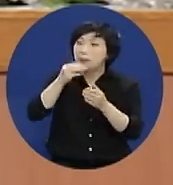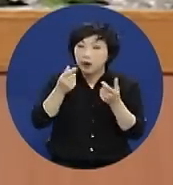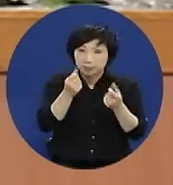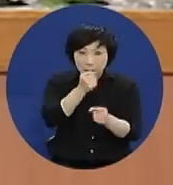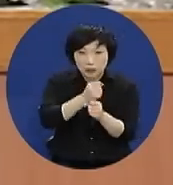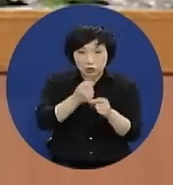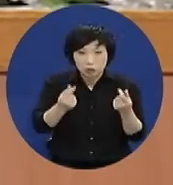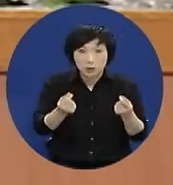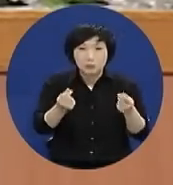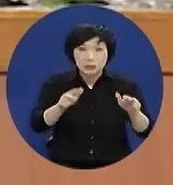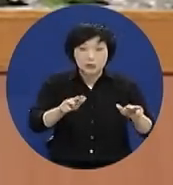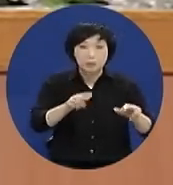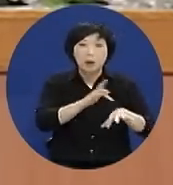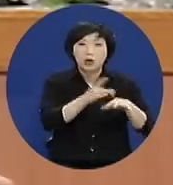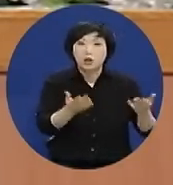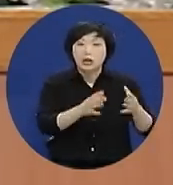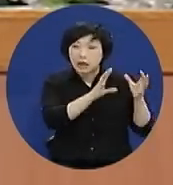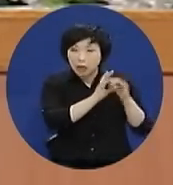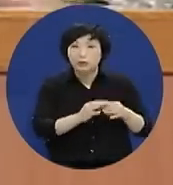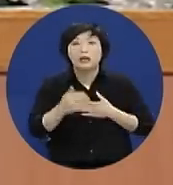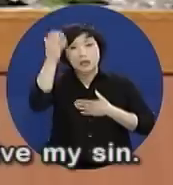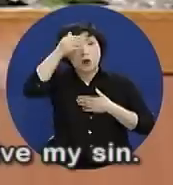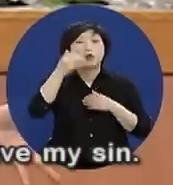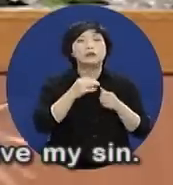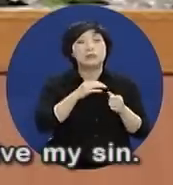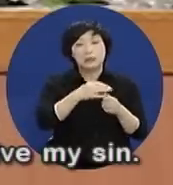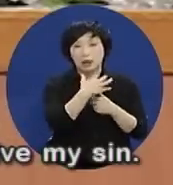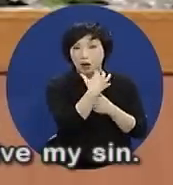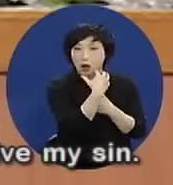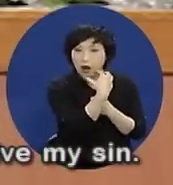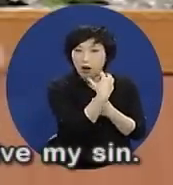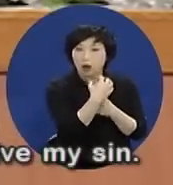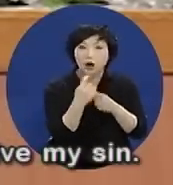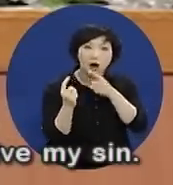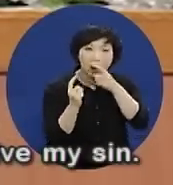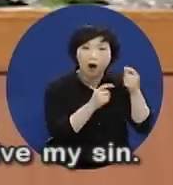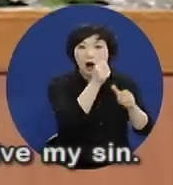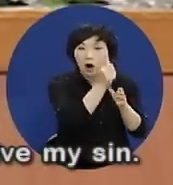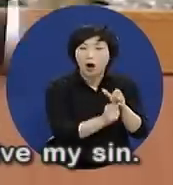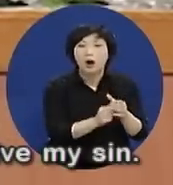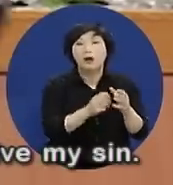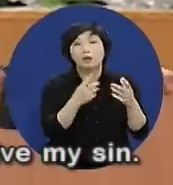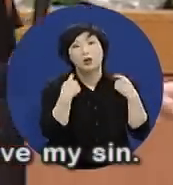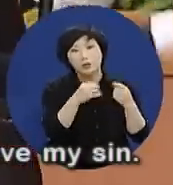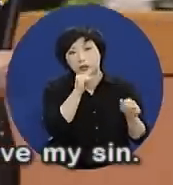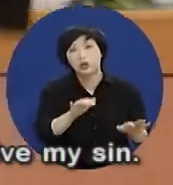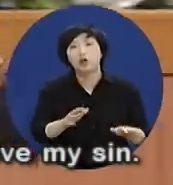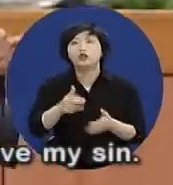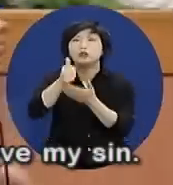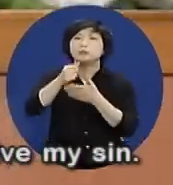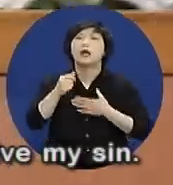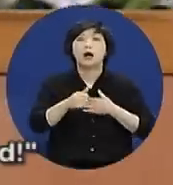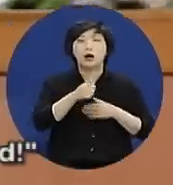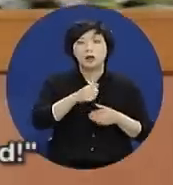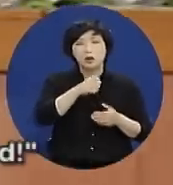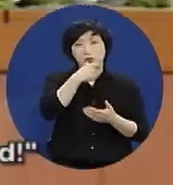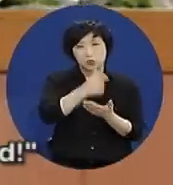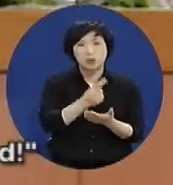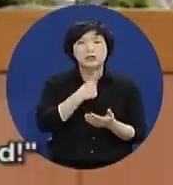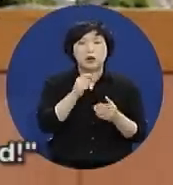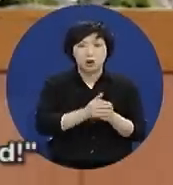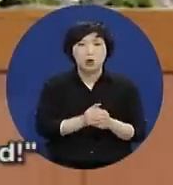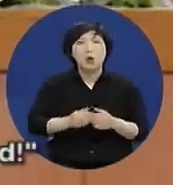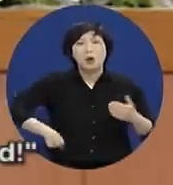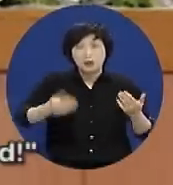善悪の知識の木の実を食べさせたように今も悪魔の働きが私の魂を借りとろうとしています主私